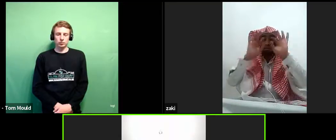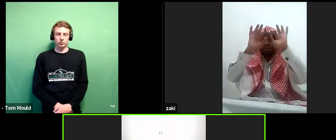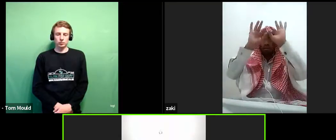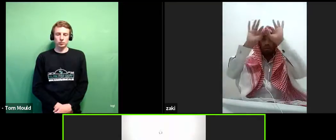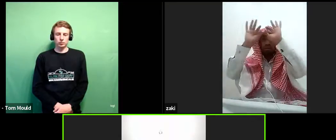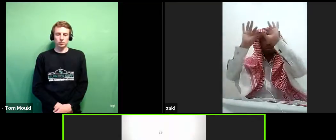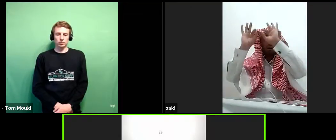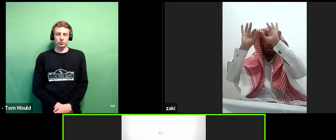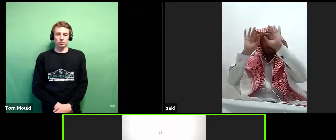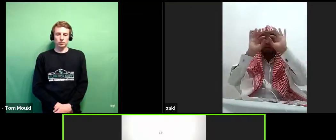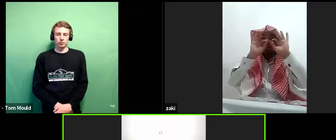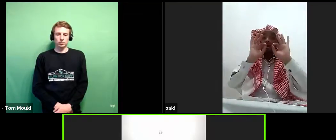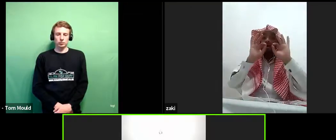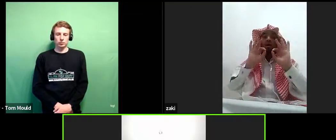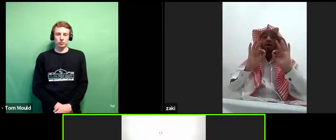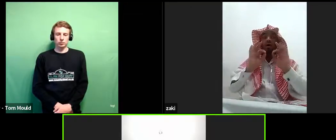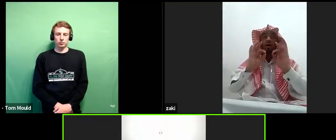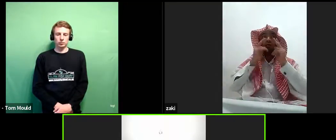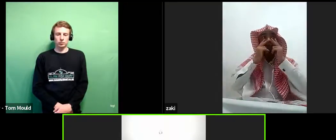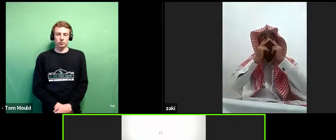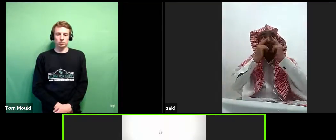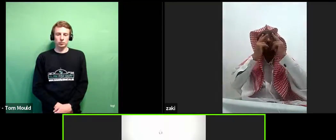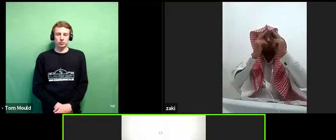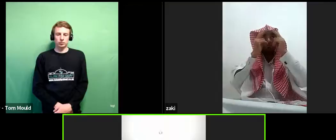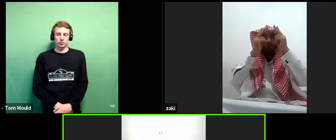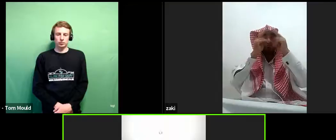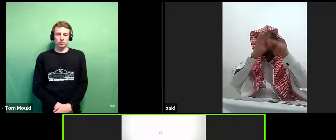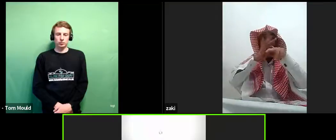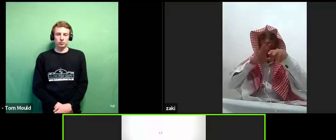لآيات لقوم